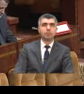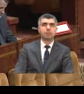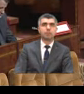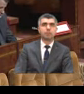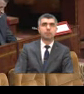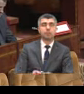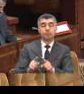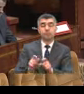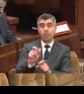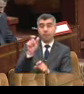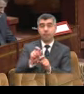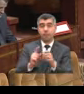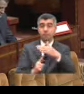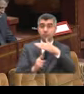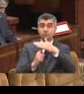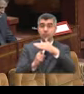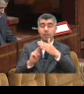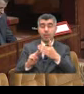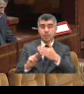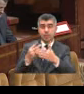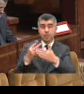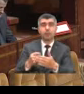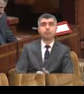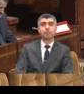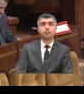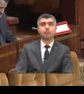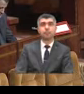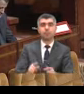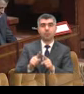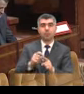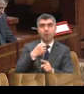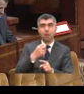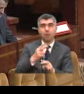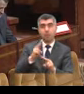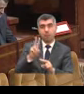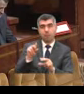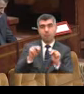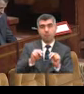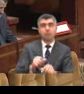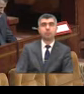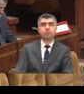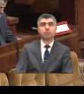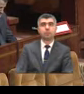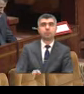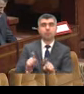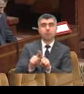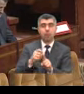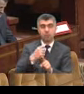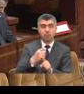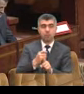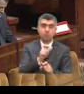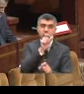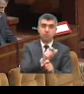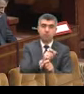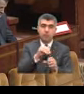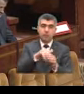السيد النائب طلب الكلمه للمره الثانيه من نفس الفريق، ولكن باش تحيزوا كرئيس من فريق معين